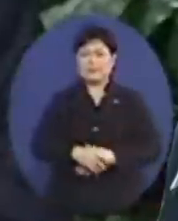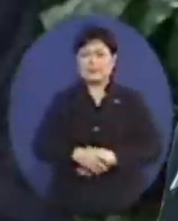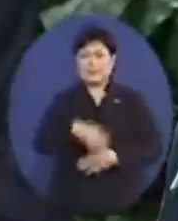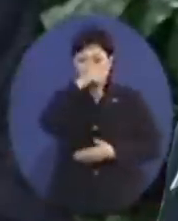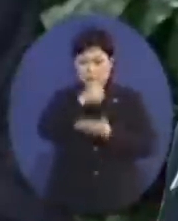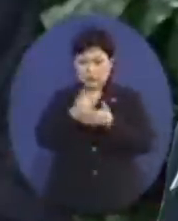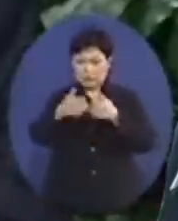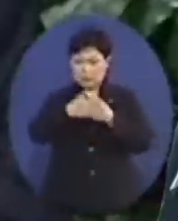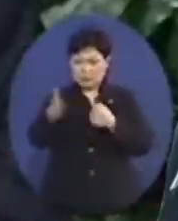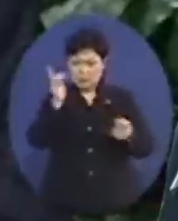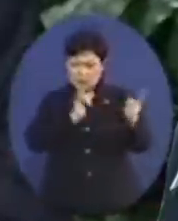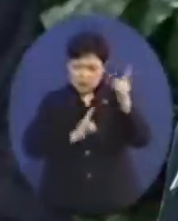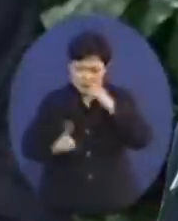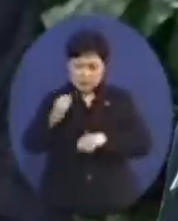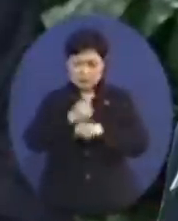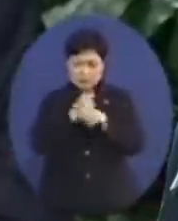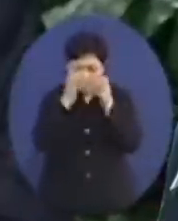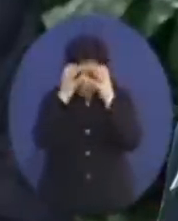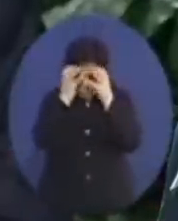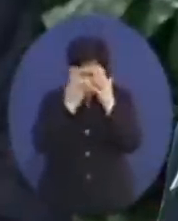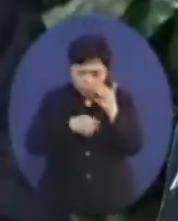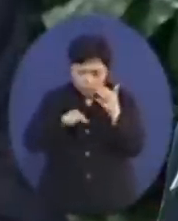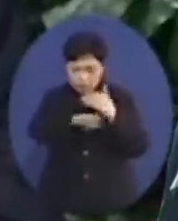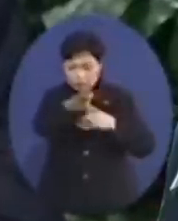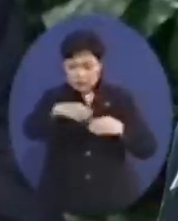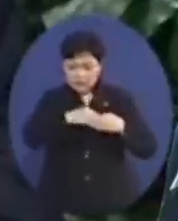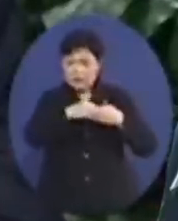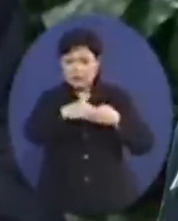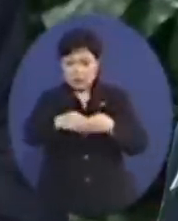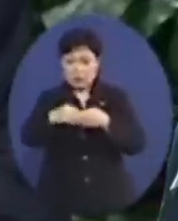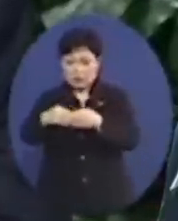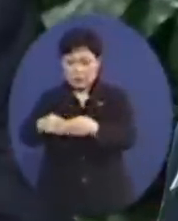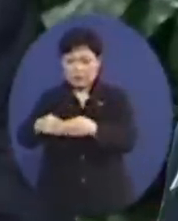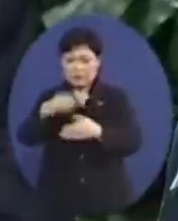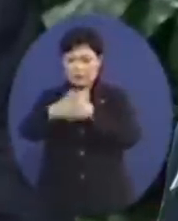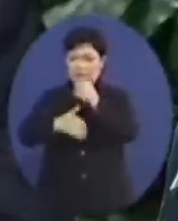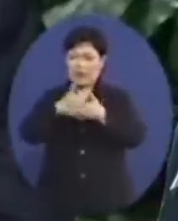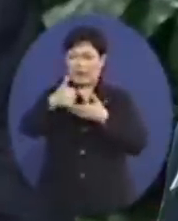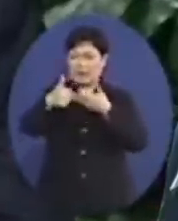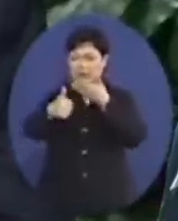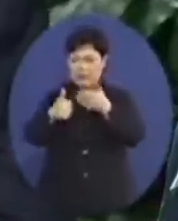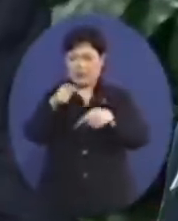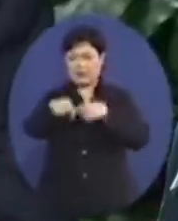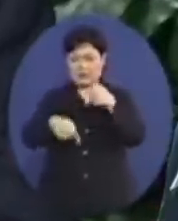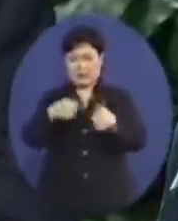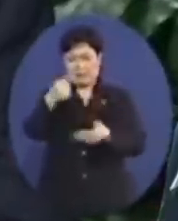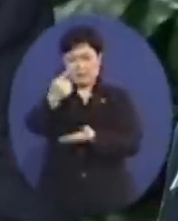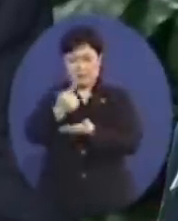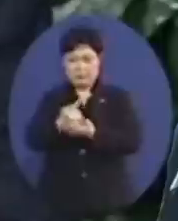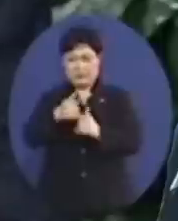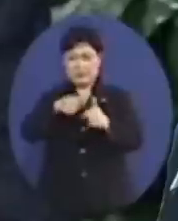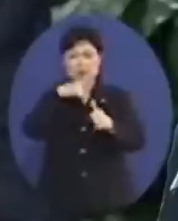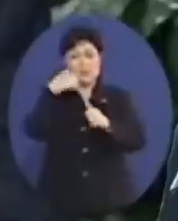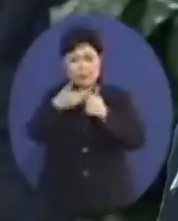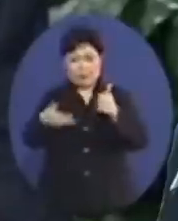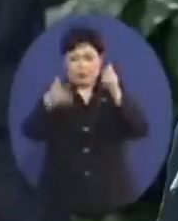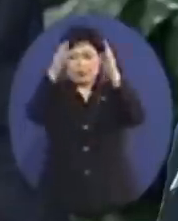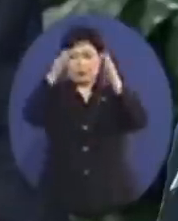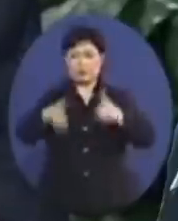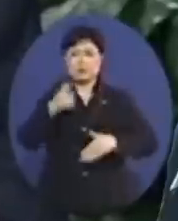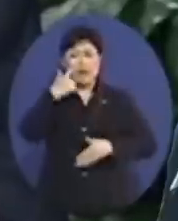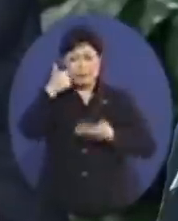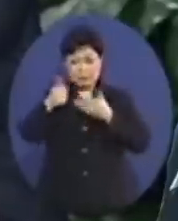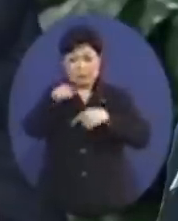죄를 인하여 상해서 그 고통 중에 우리를 이끌고 하나님께로 나갑니다. 예수님의 보혈을 통해서 아버지께로